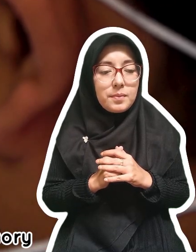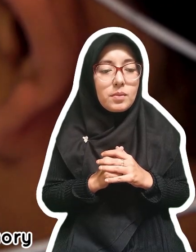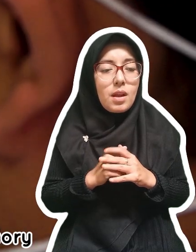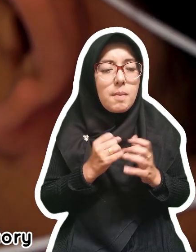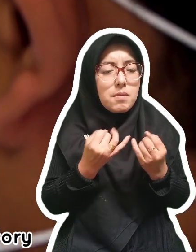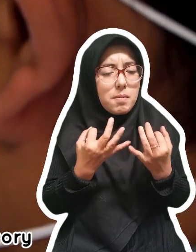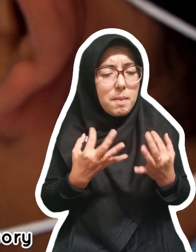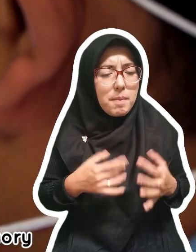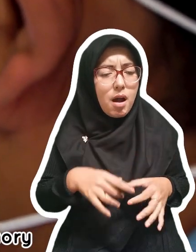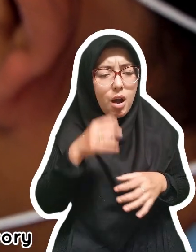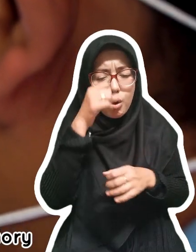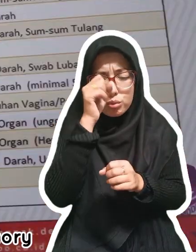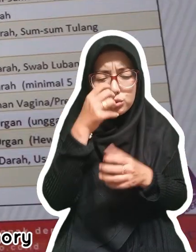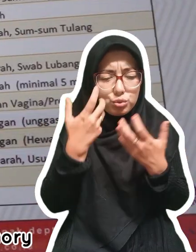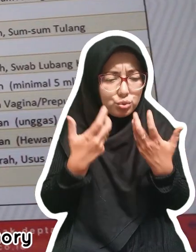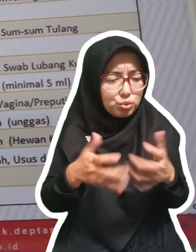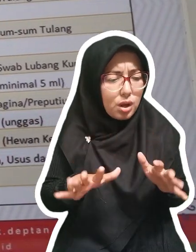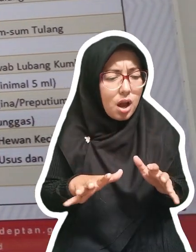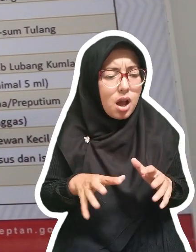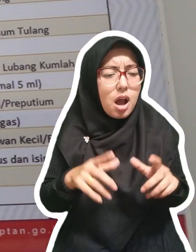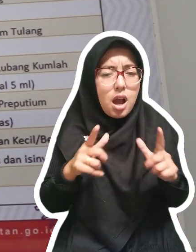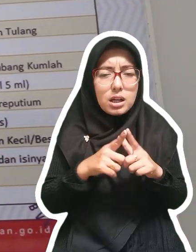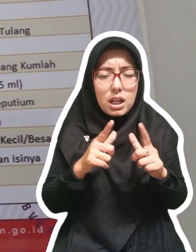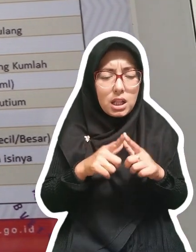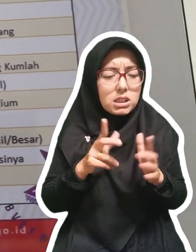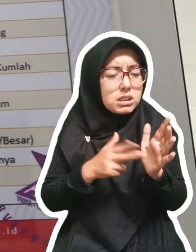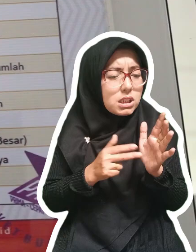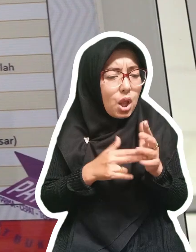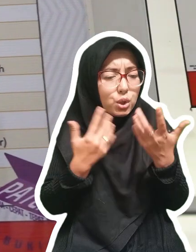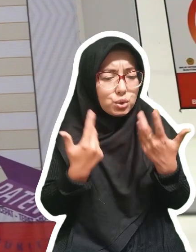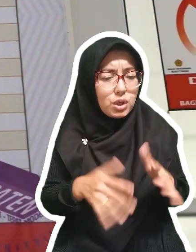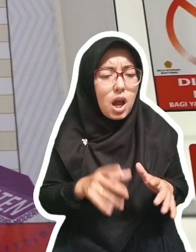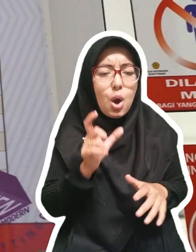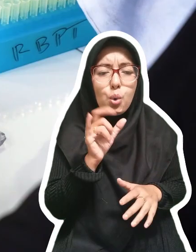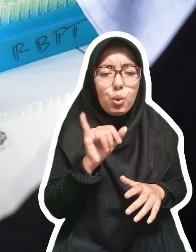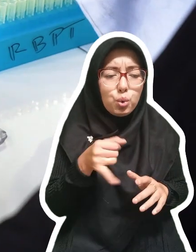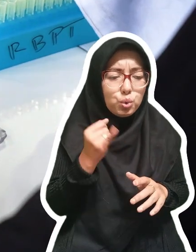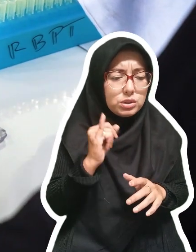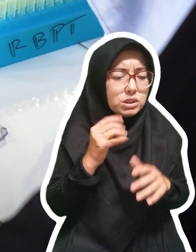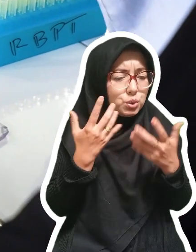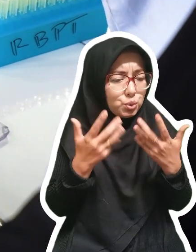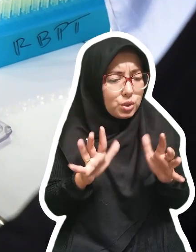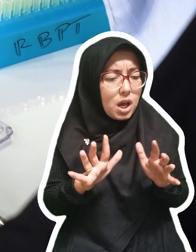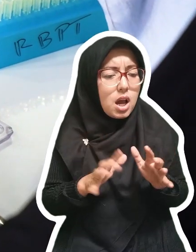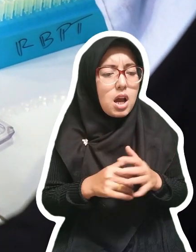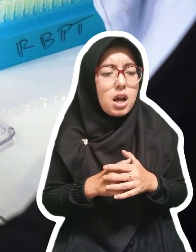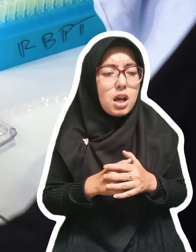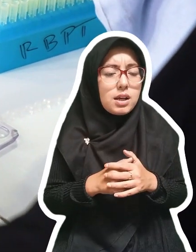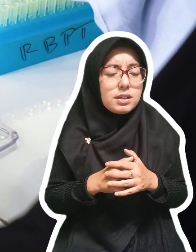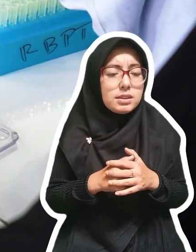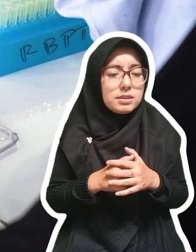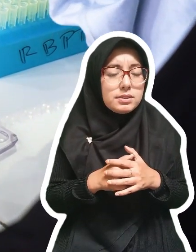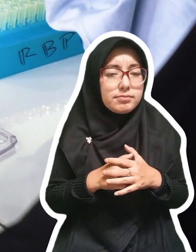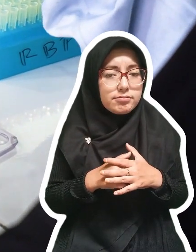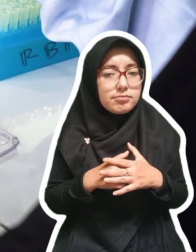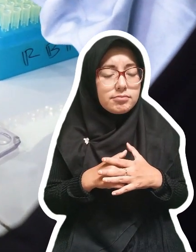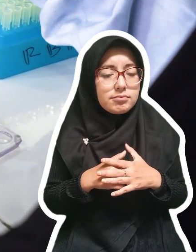Beberapa uji juga telah terakreditasi di lab ini, seperti uji RBT dan CFT untuk Brucella,